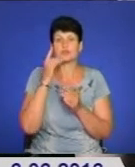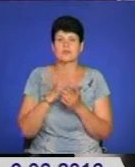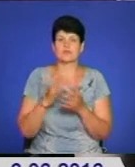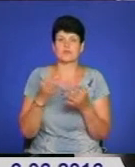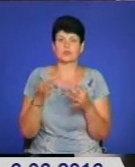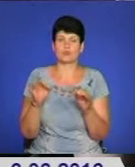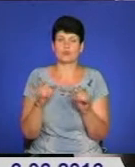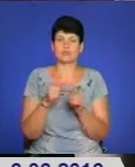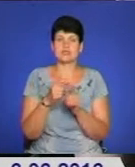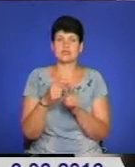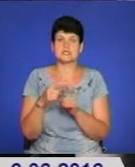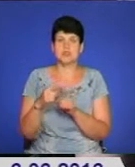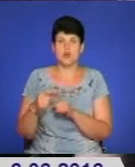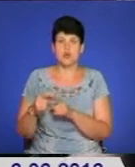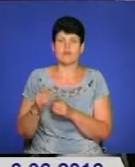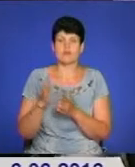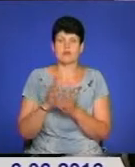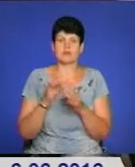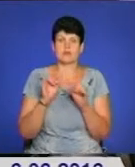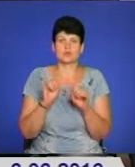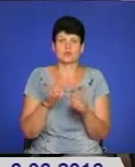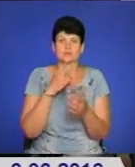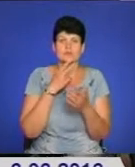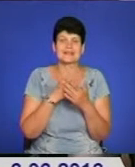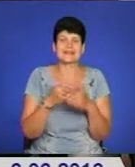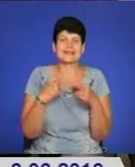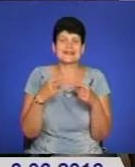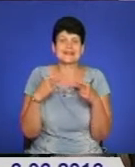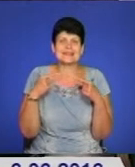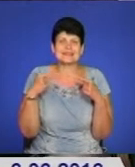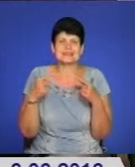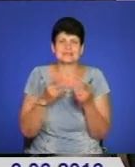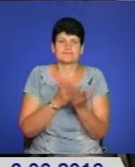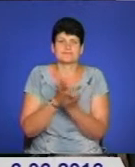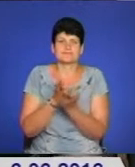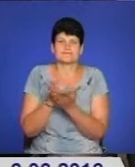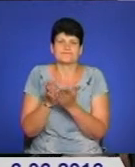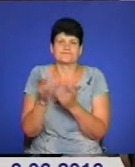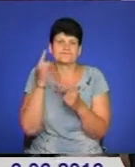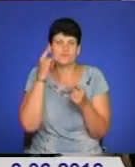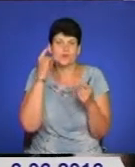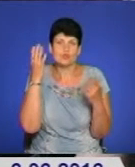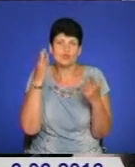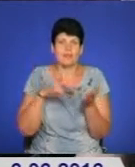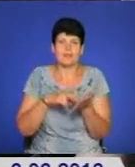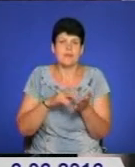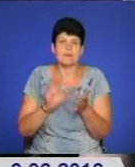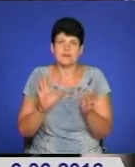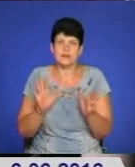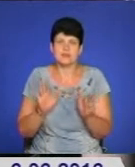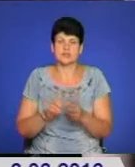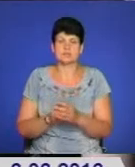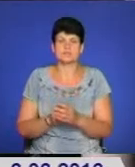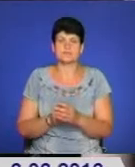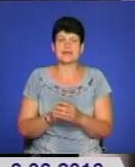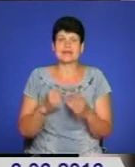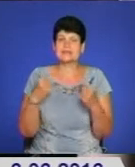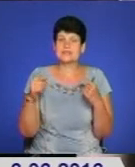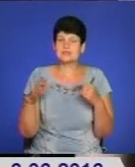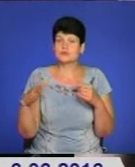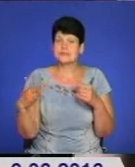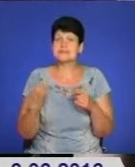слова, є можливість висвітлювати якісь різні точки зору, не боячись цього. Ну і з іншого боку,